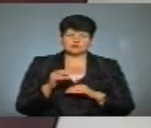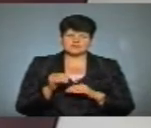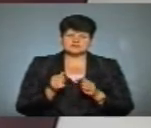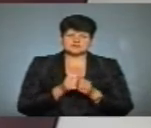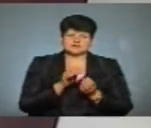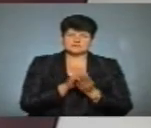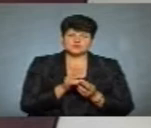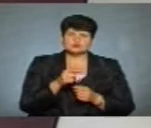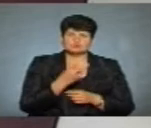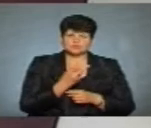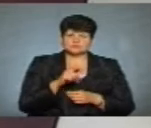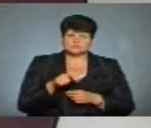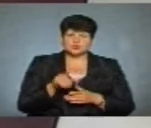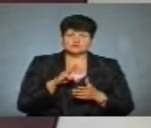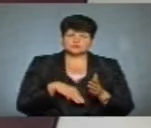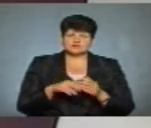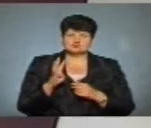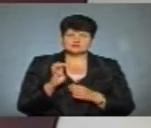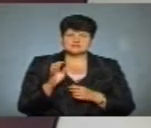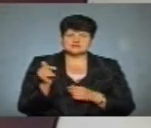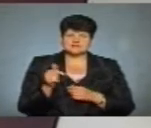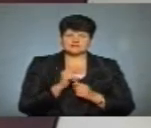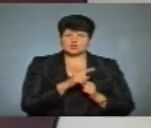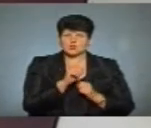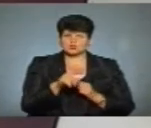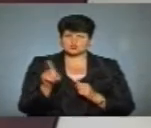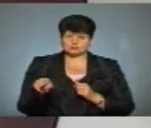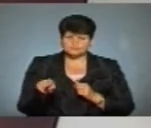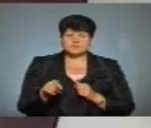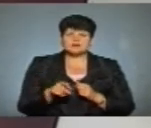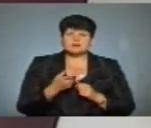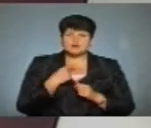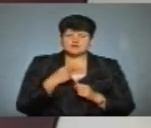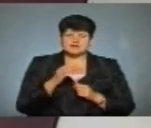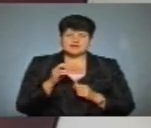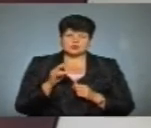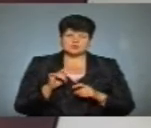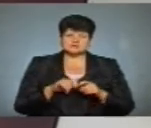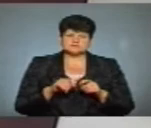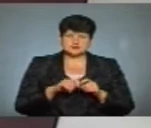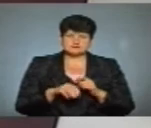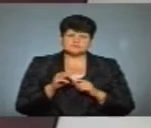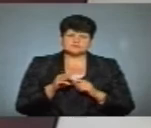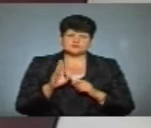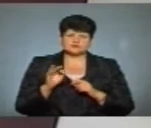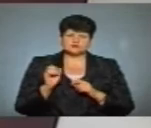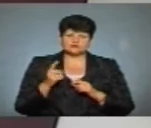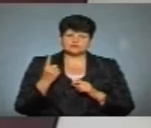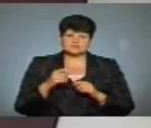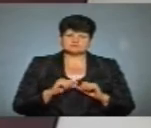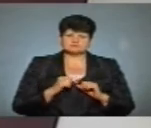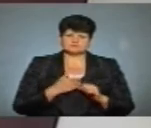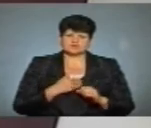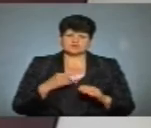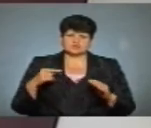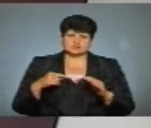Тоді 2 чоловіків оштрафували на 400 гривень кожного. За словами екоінспекторки Тетяни Вовчук, один із них намагався втекти. До